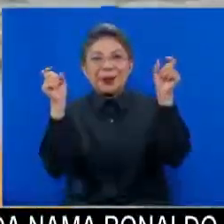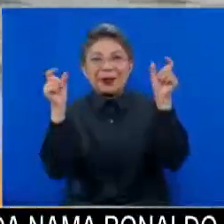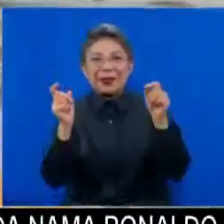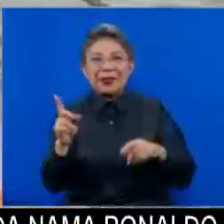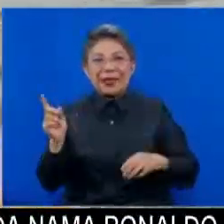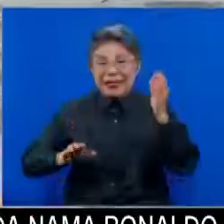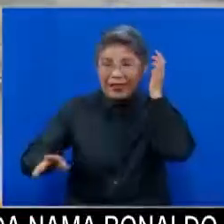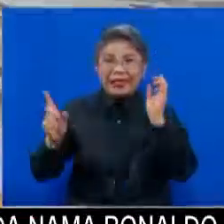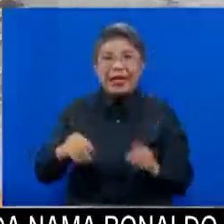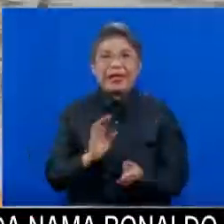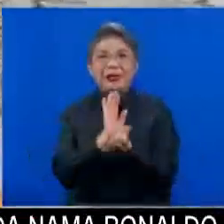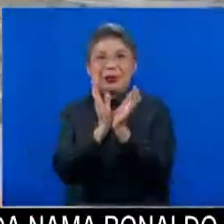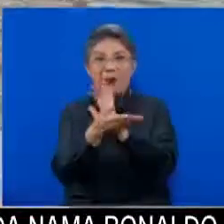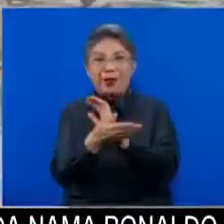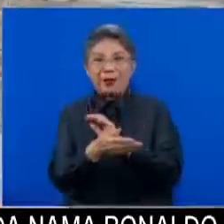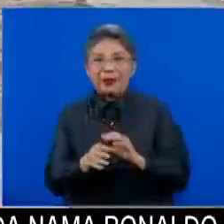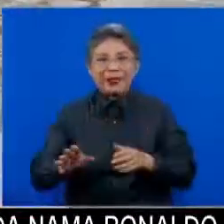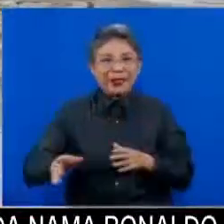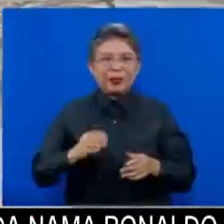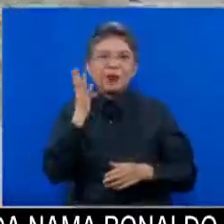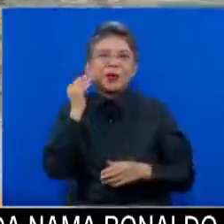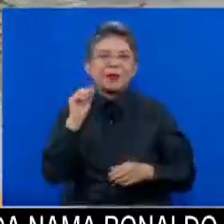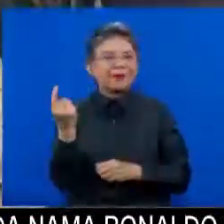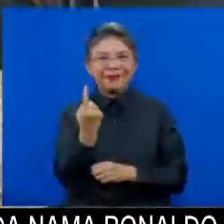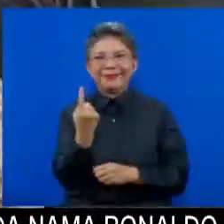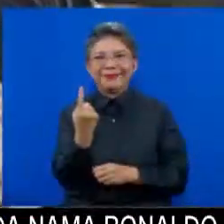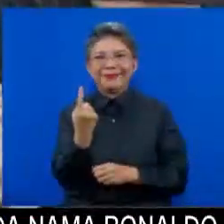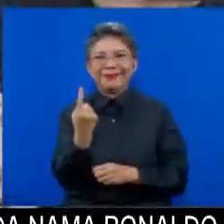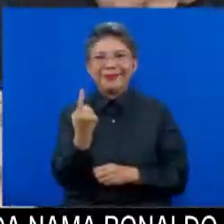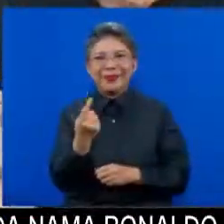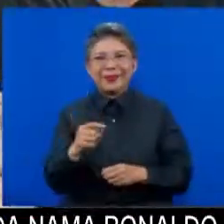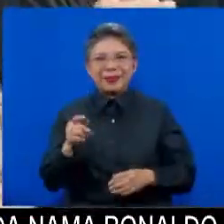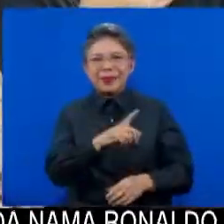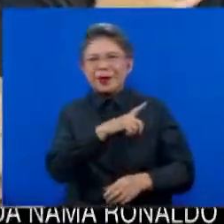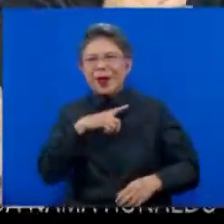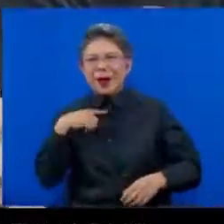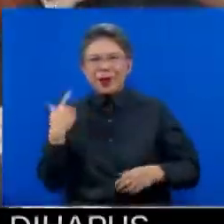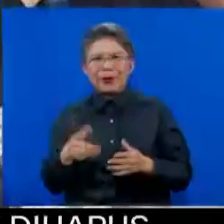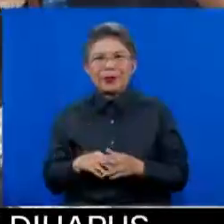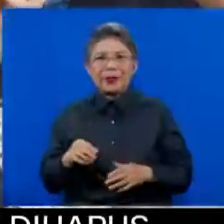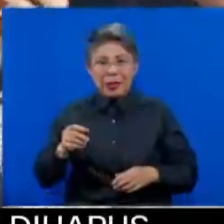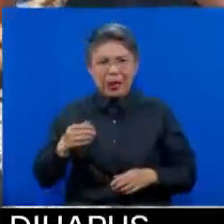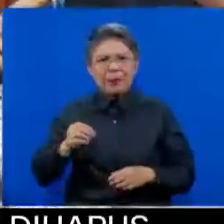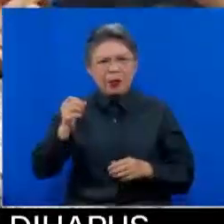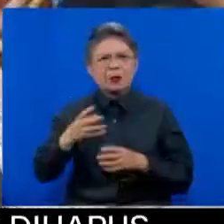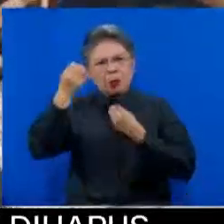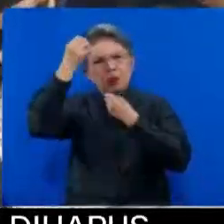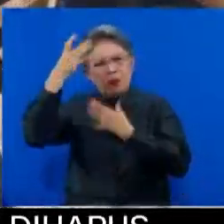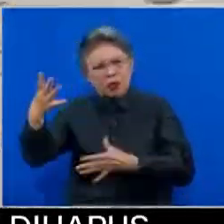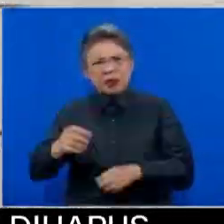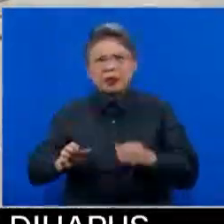Surabaya ini mengaku aksi di atas perahu merupakan pengalaman pertama kali selama bertahun-tahun dirinya berprofesi sebagai disc